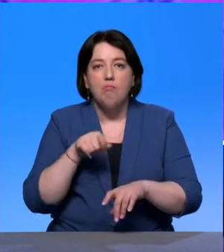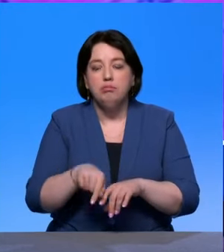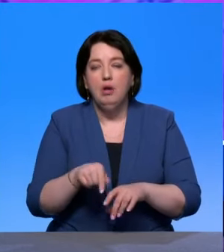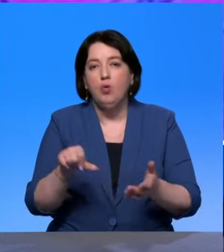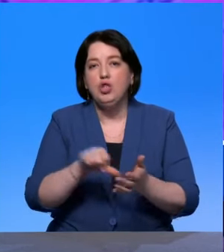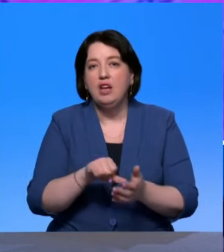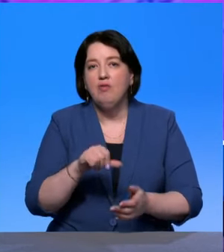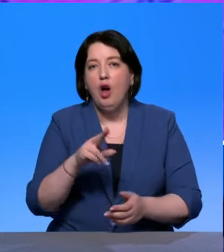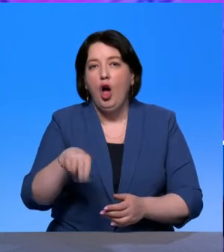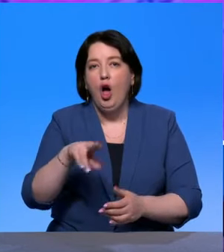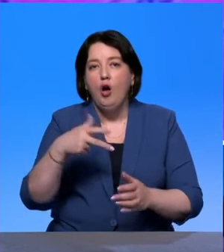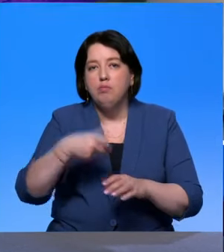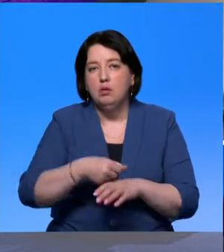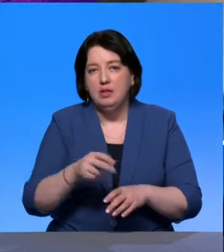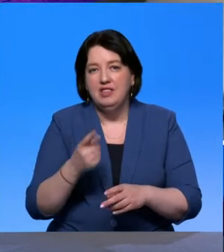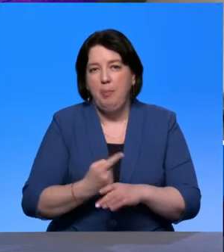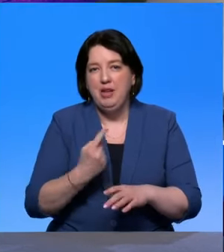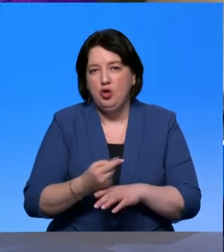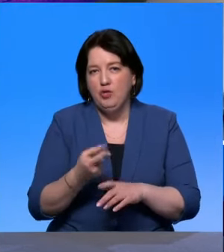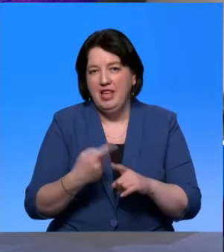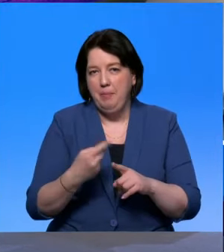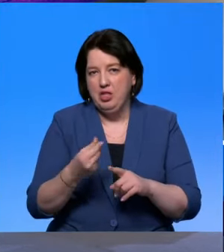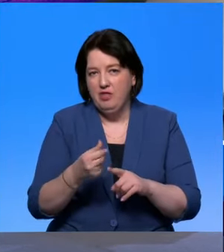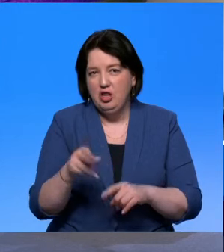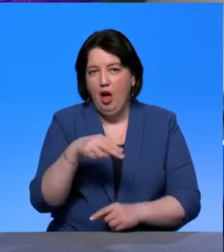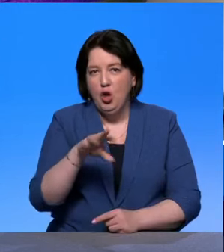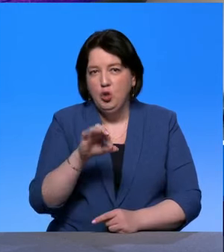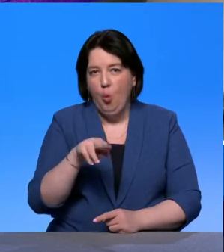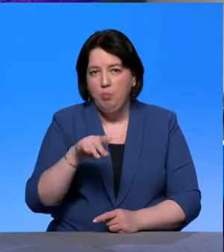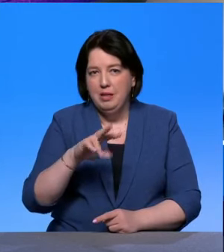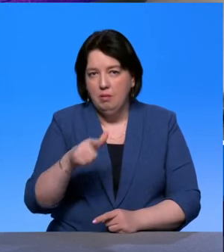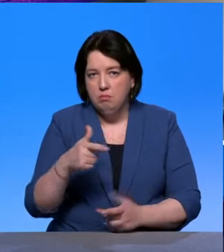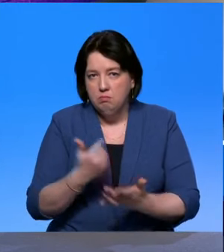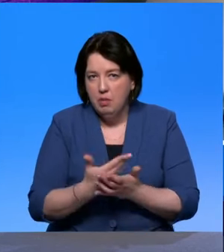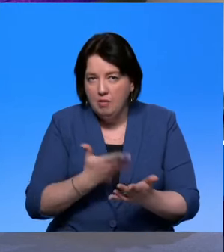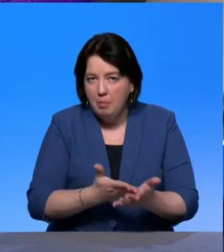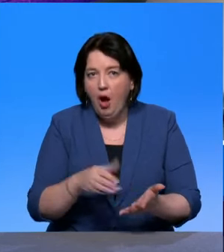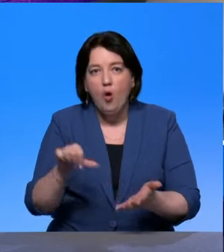уже дисквалифицированы, да. И уровень соревнований,